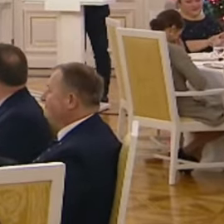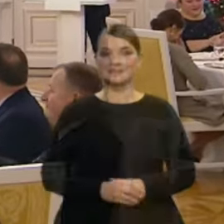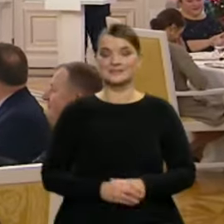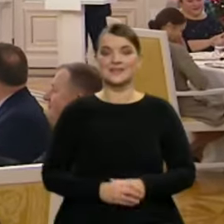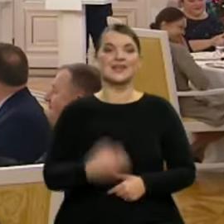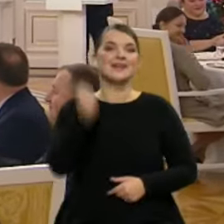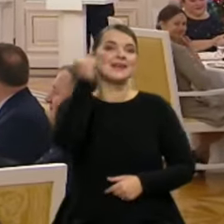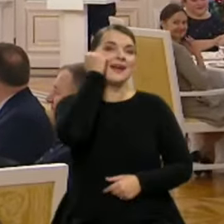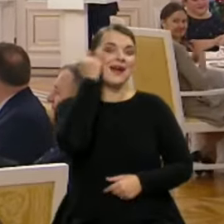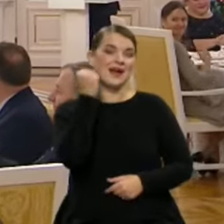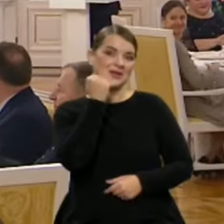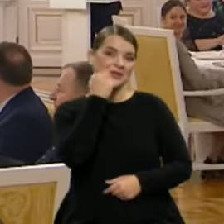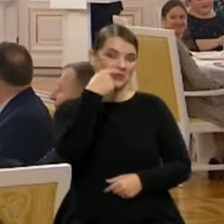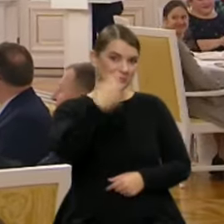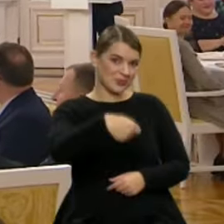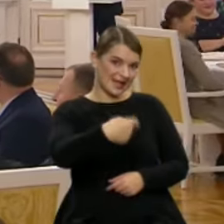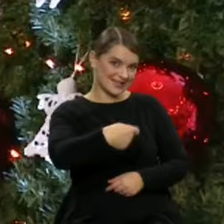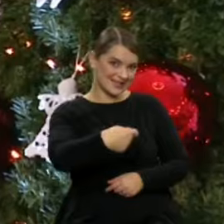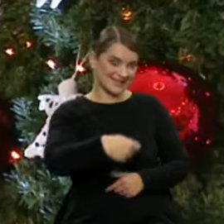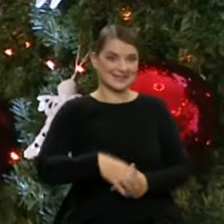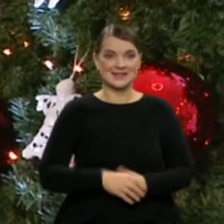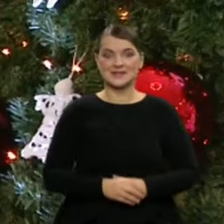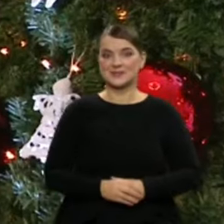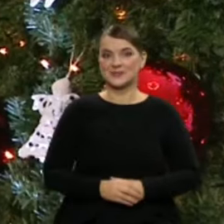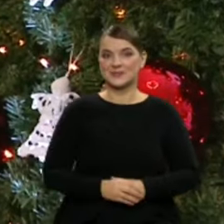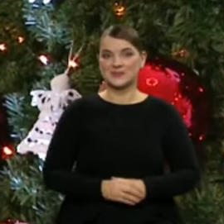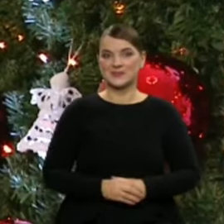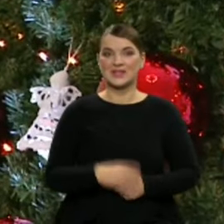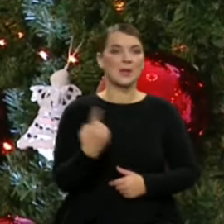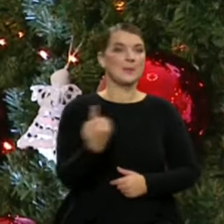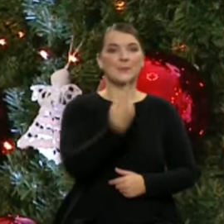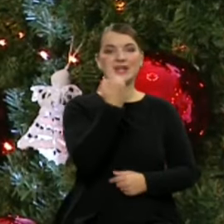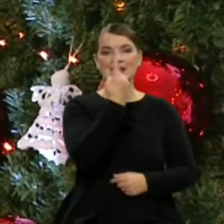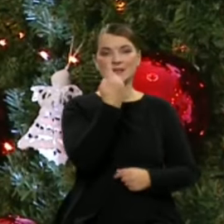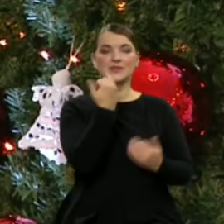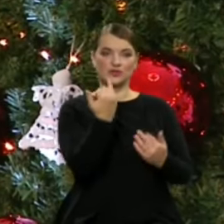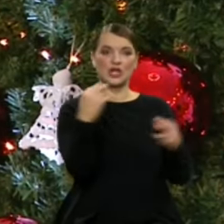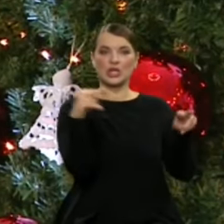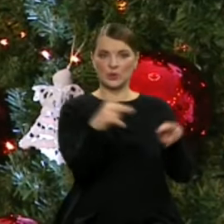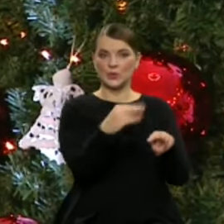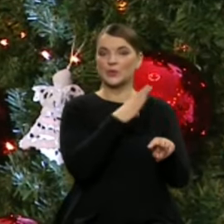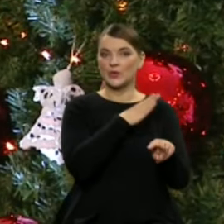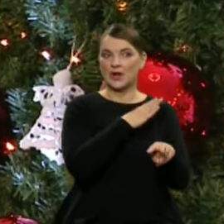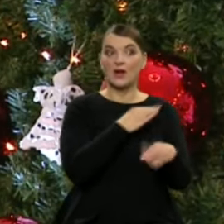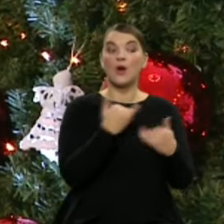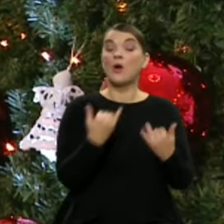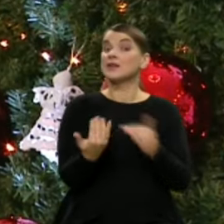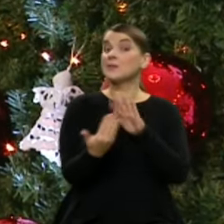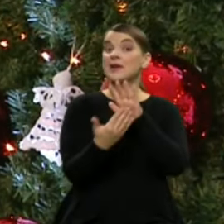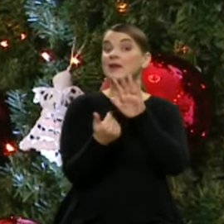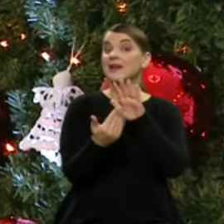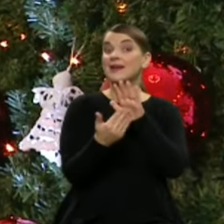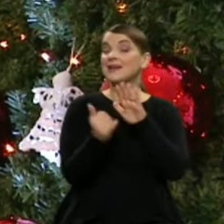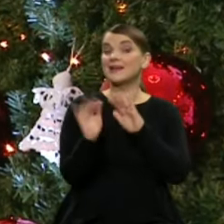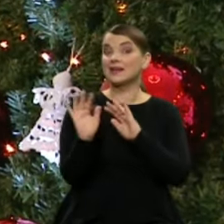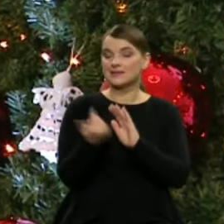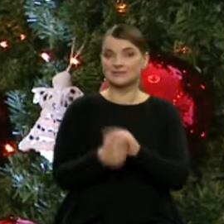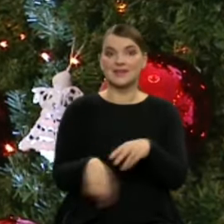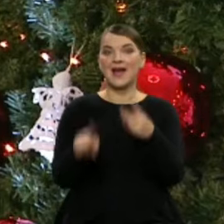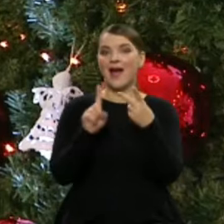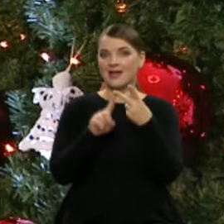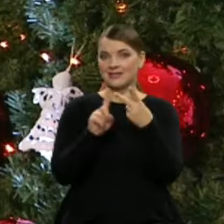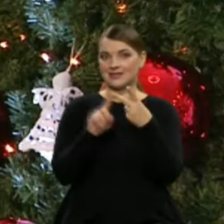Dėkojame prezidentui iš pirmąjį liudijimą šios dienos. O dabar noriu pakviesti kitą